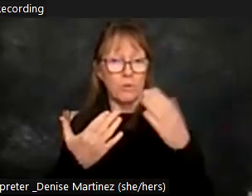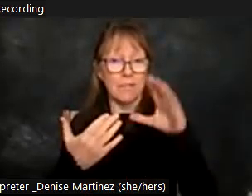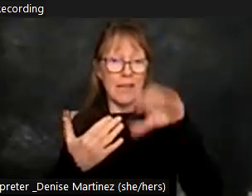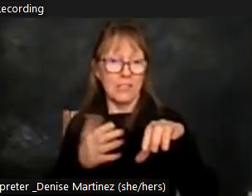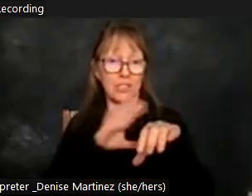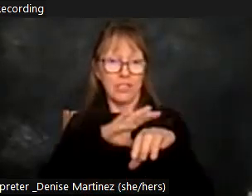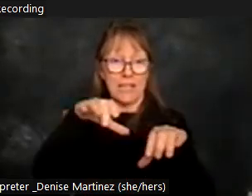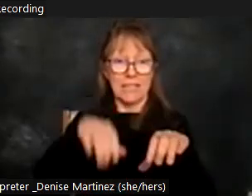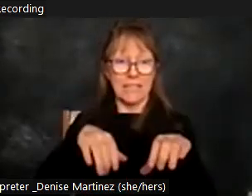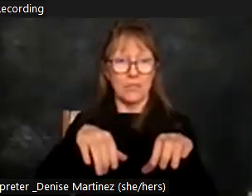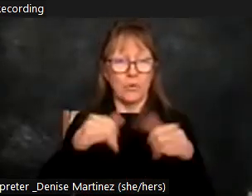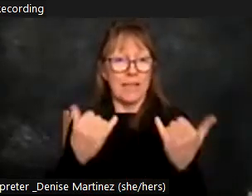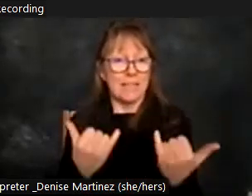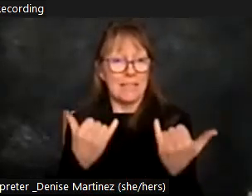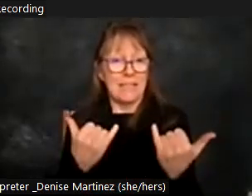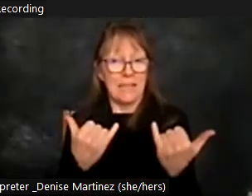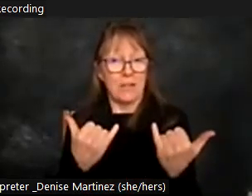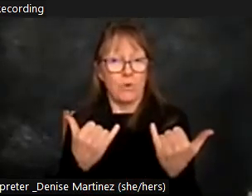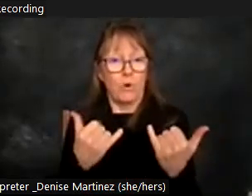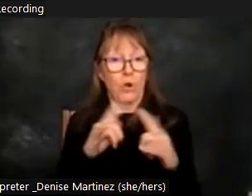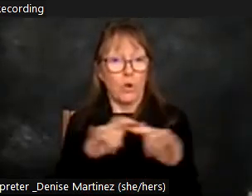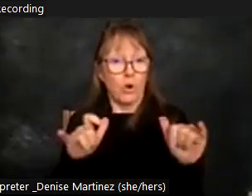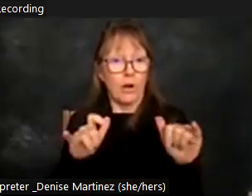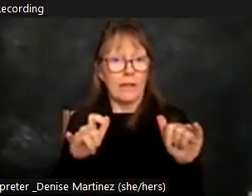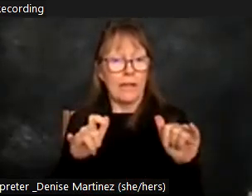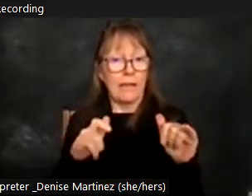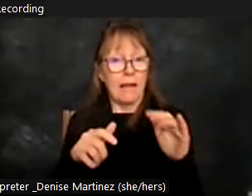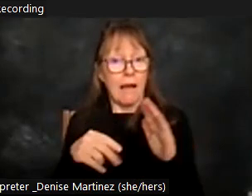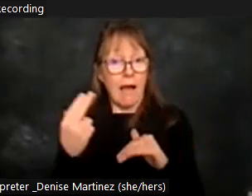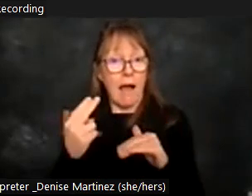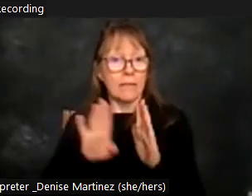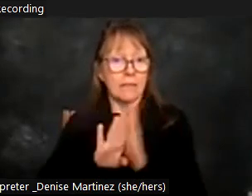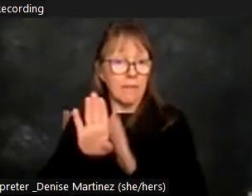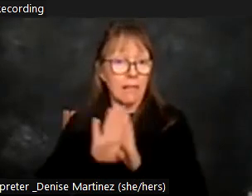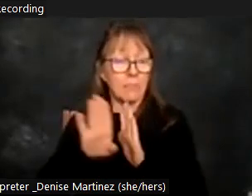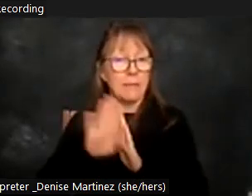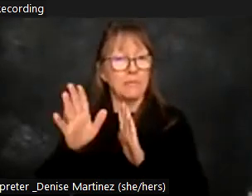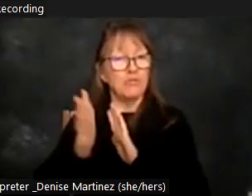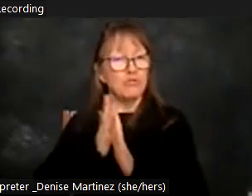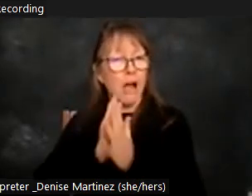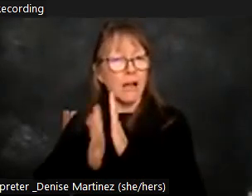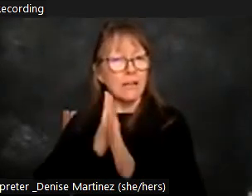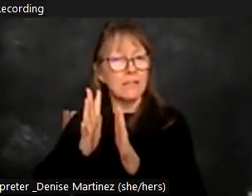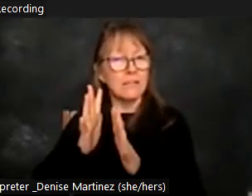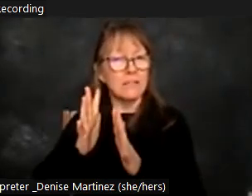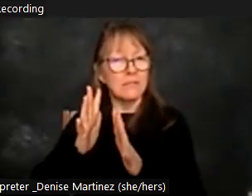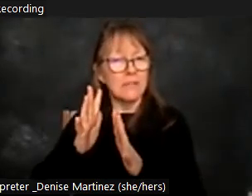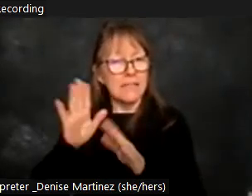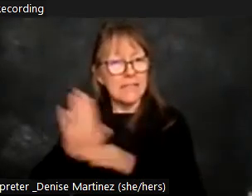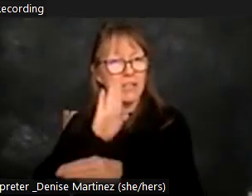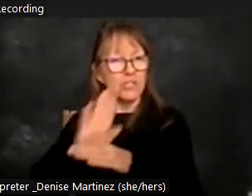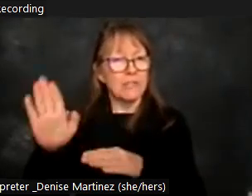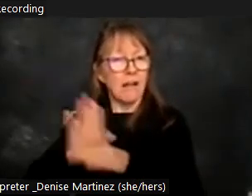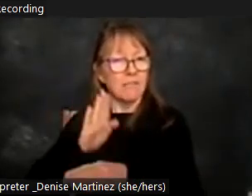existing or proposer concurrently developed est-ce qu'il high parle traffic pour développer industrial businesses. dans Can we get business